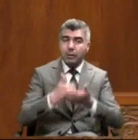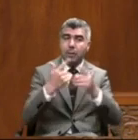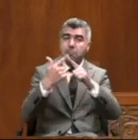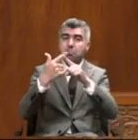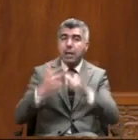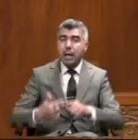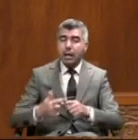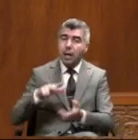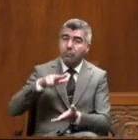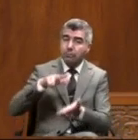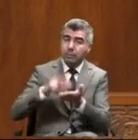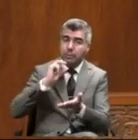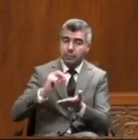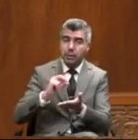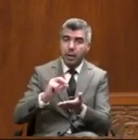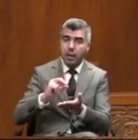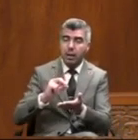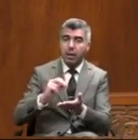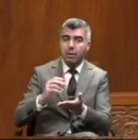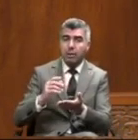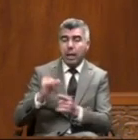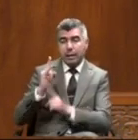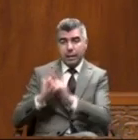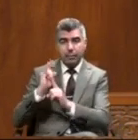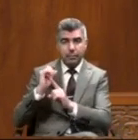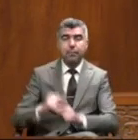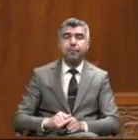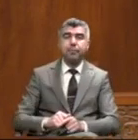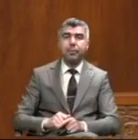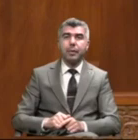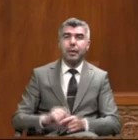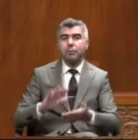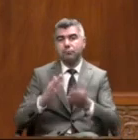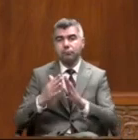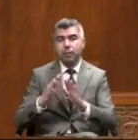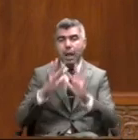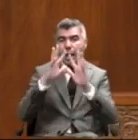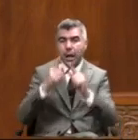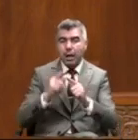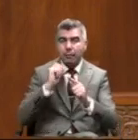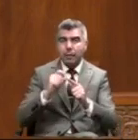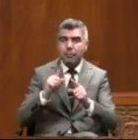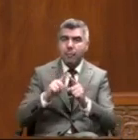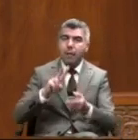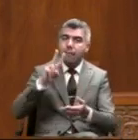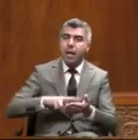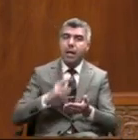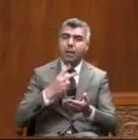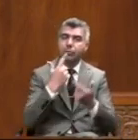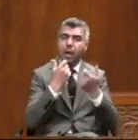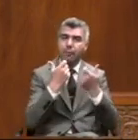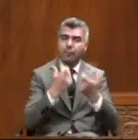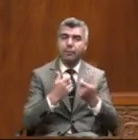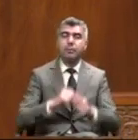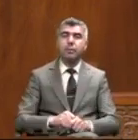والتي بنيت سنه انذاك على يعني ارقام واقعيه وحقيقيه الا